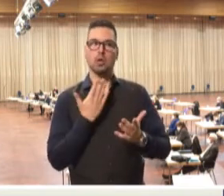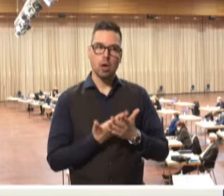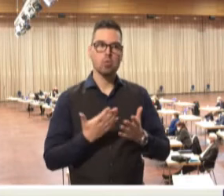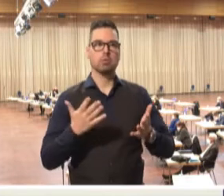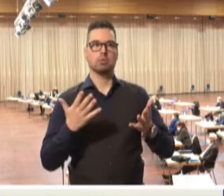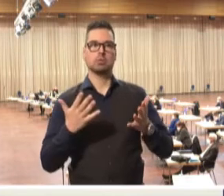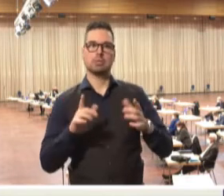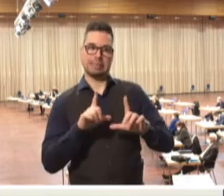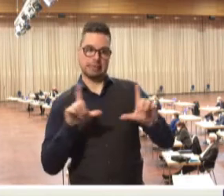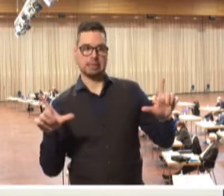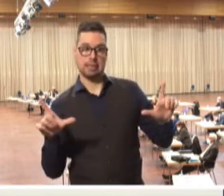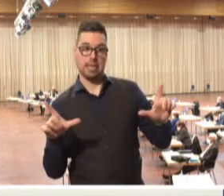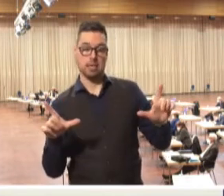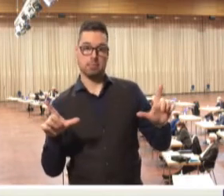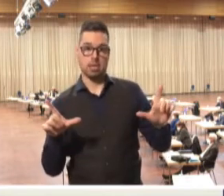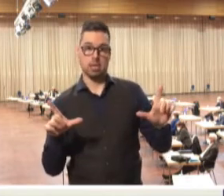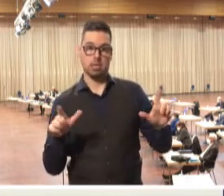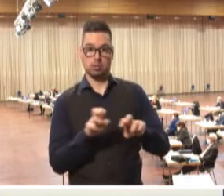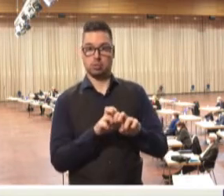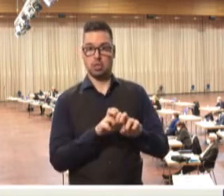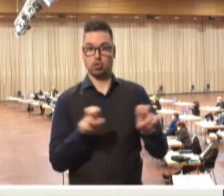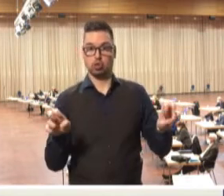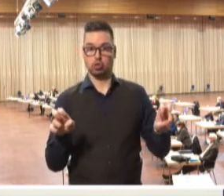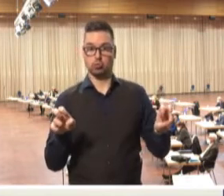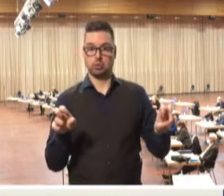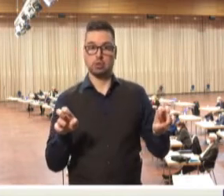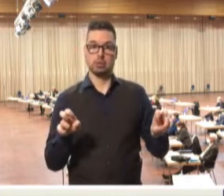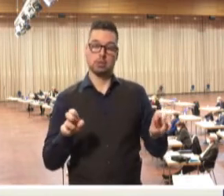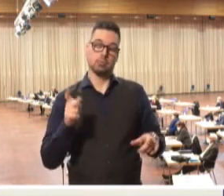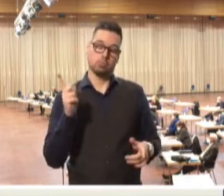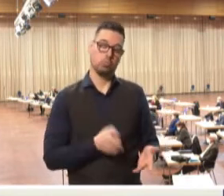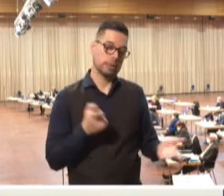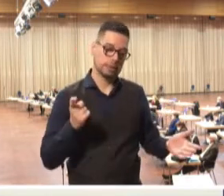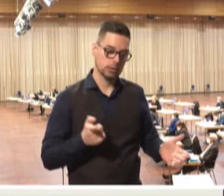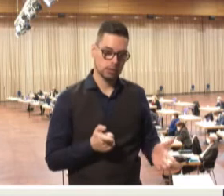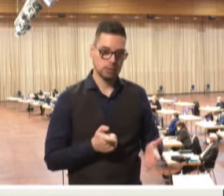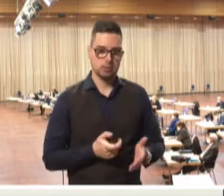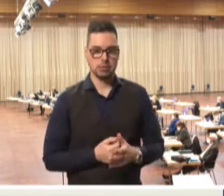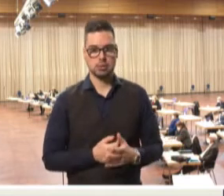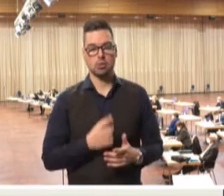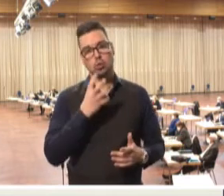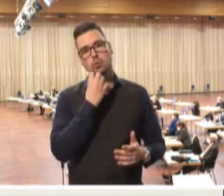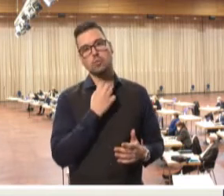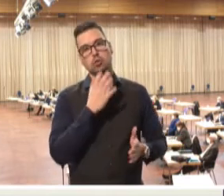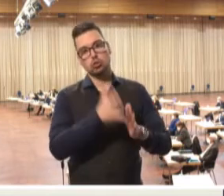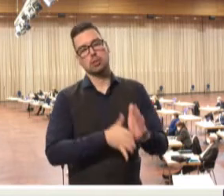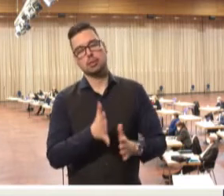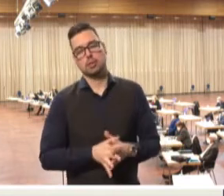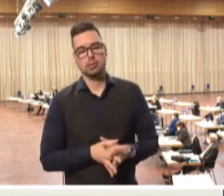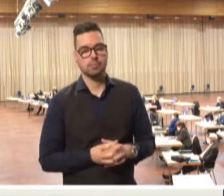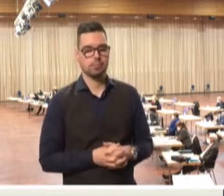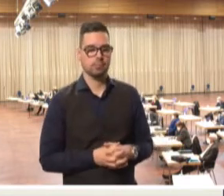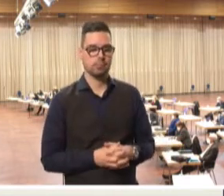Materie uns allen in dieser Ausschussarbeit abverlangt, möchte ich auch sagen. Und ich denke